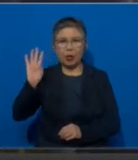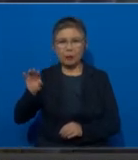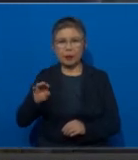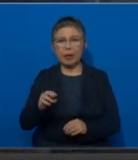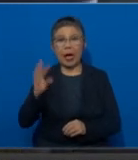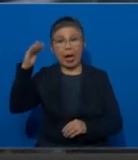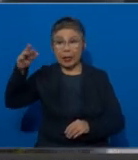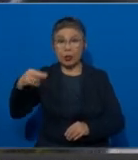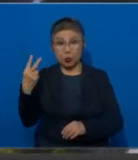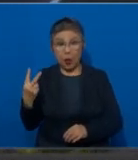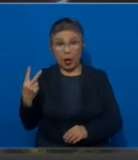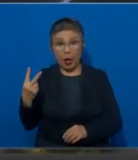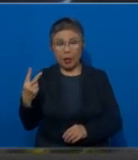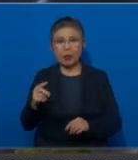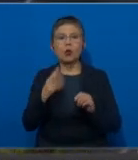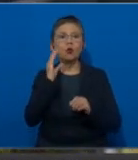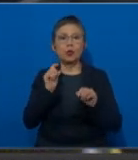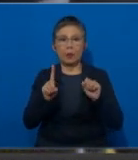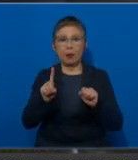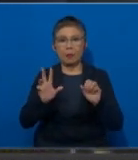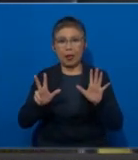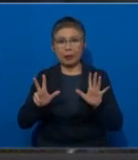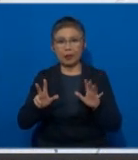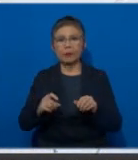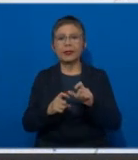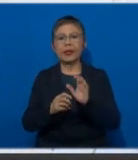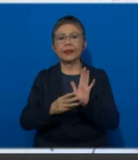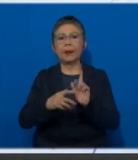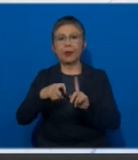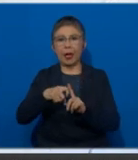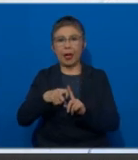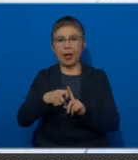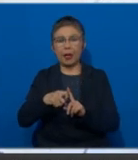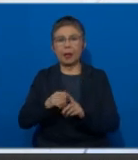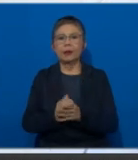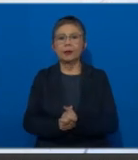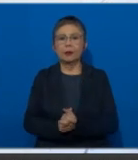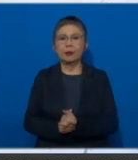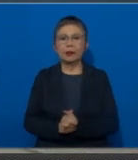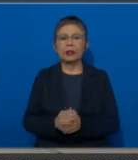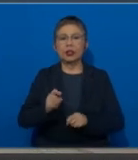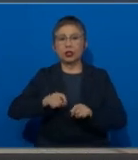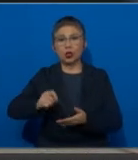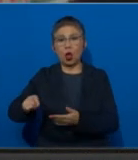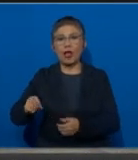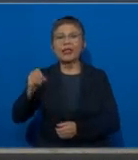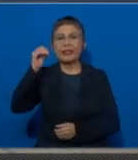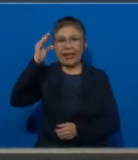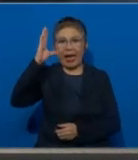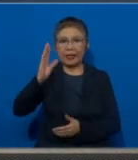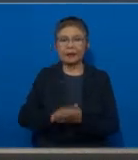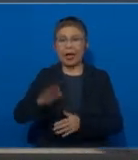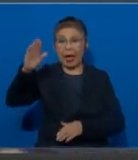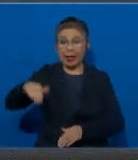Anak kedua Muhammad Iqbal 18 tahun yang masih duduk di bangku SMK baru akan berangkat ke sekolah siang hari. Sementara